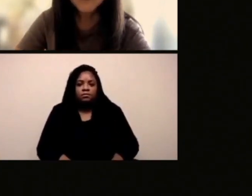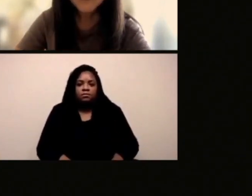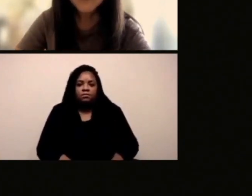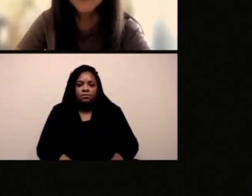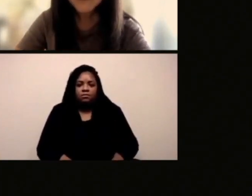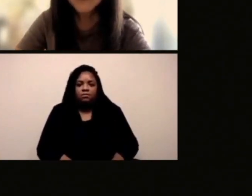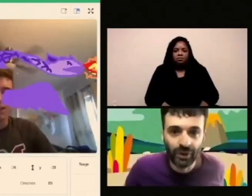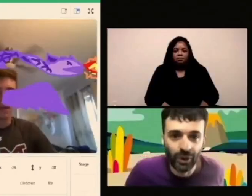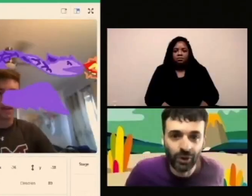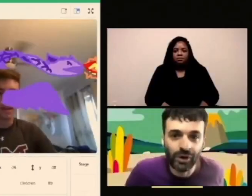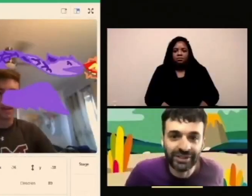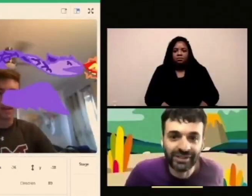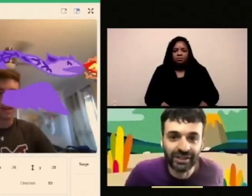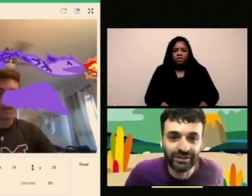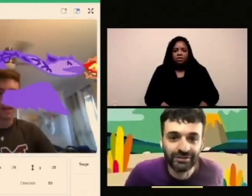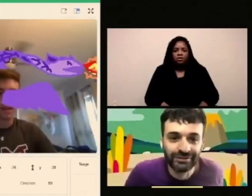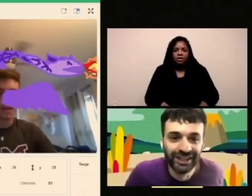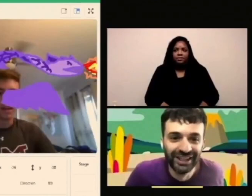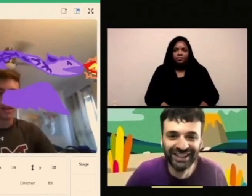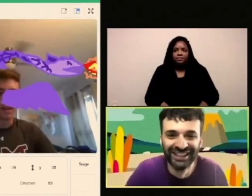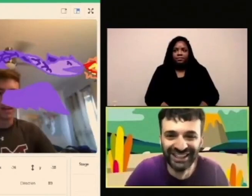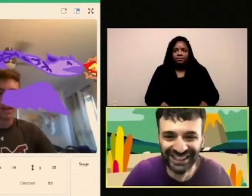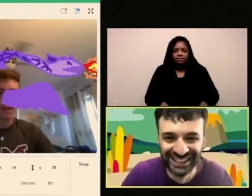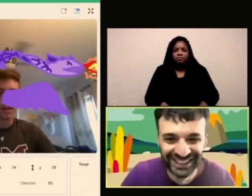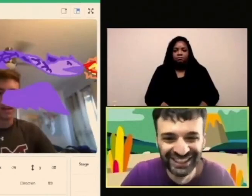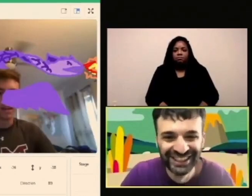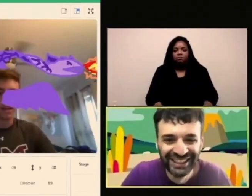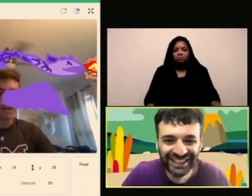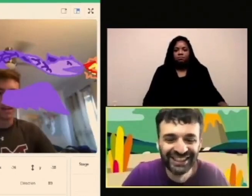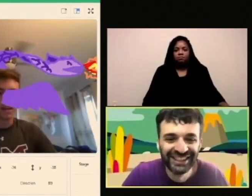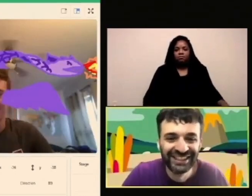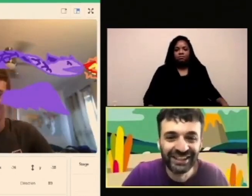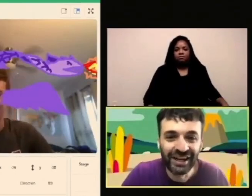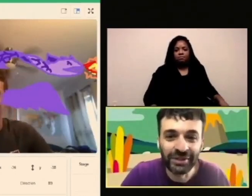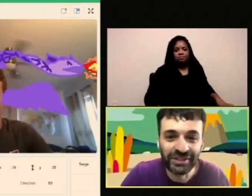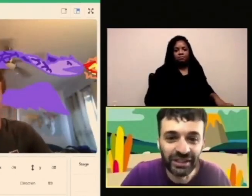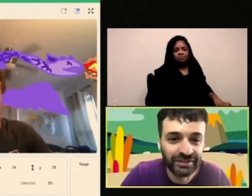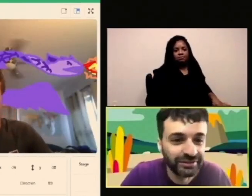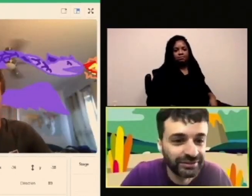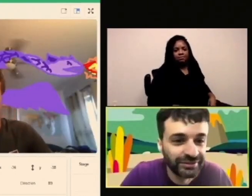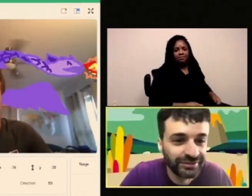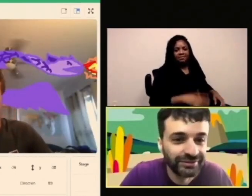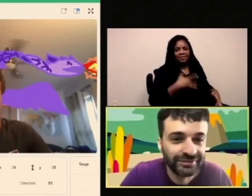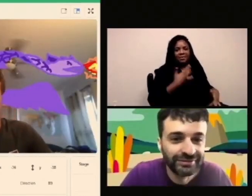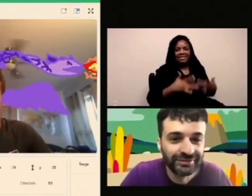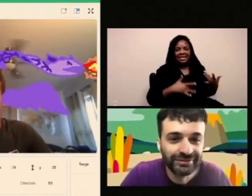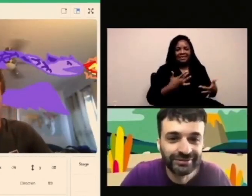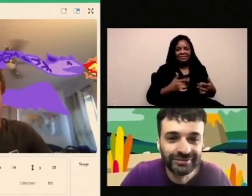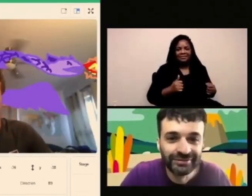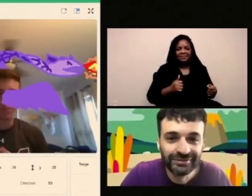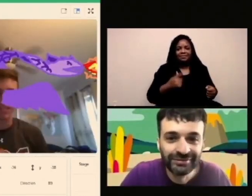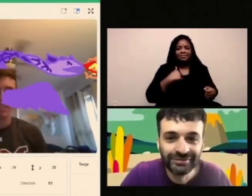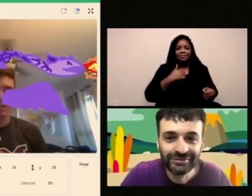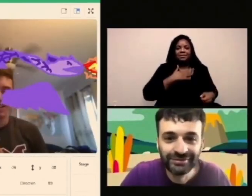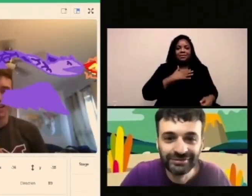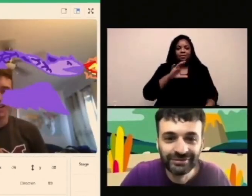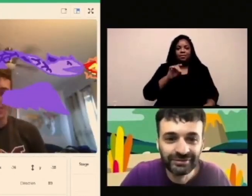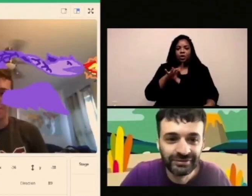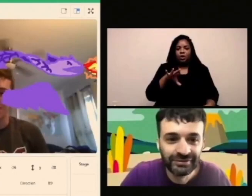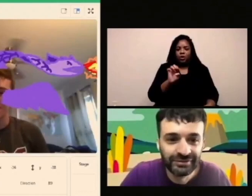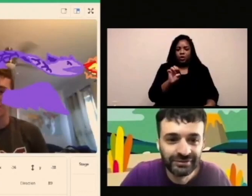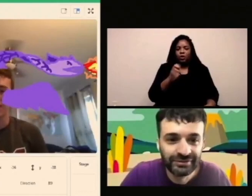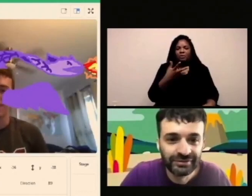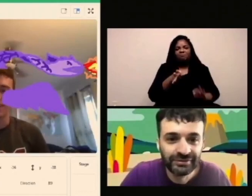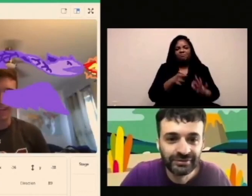e in questo così posso posso potete farlo ok allora vedete lo schermo adesso? sì